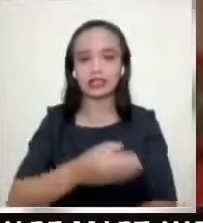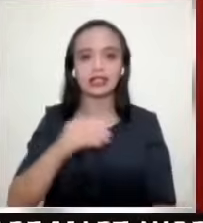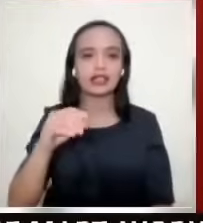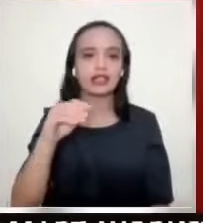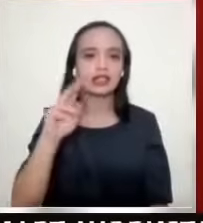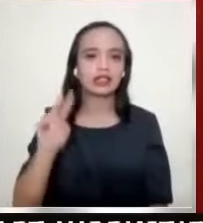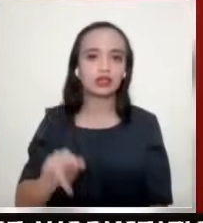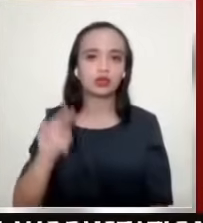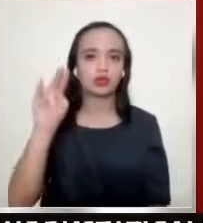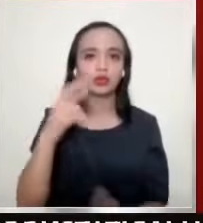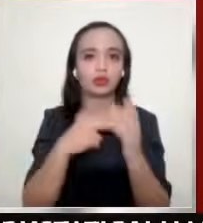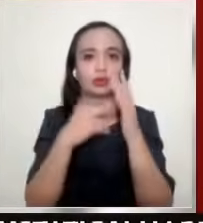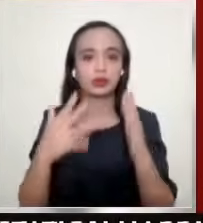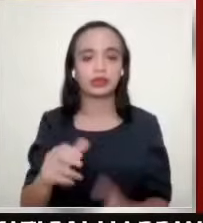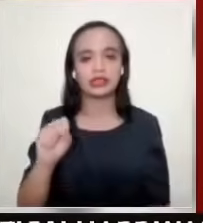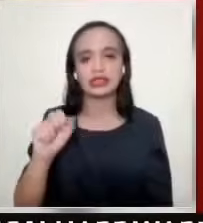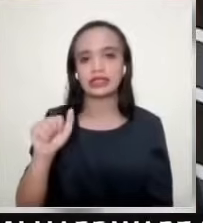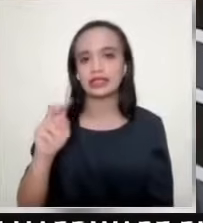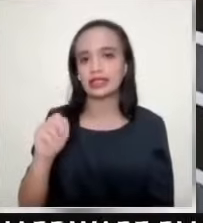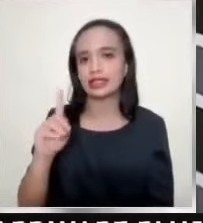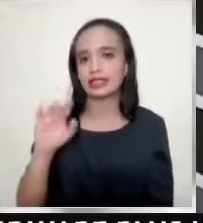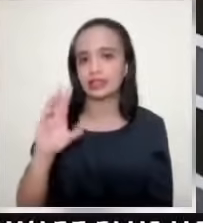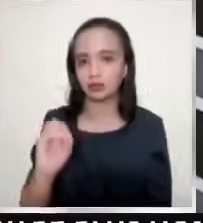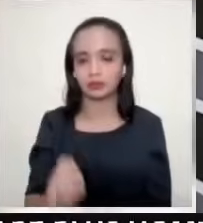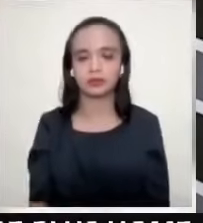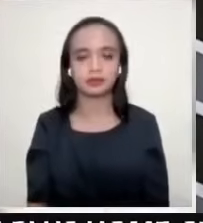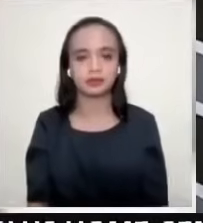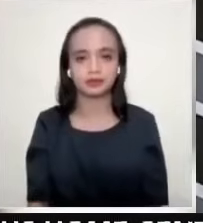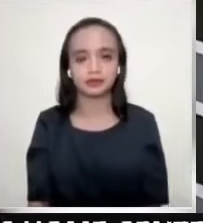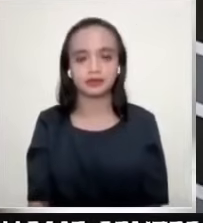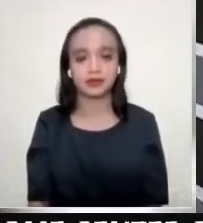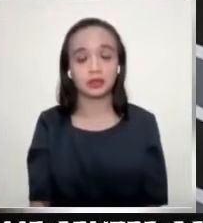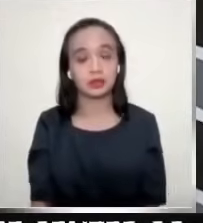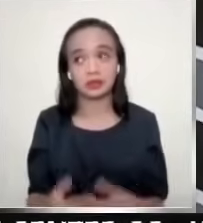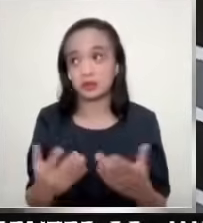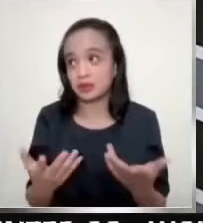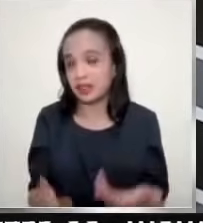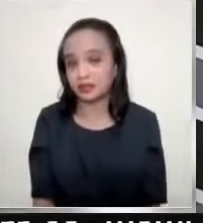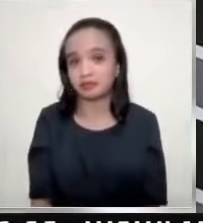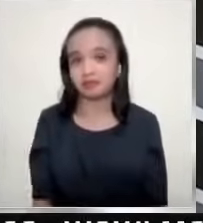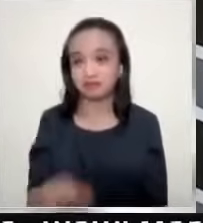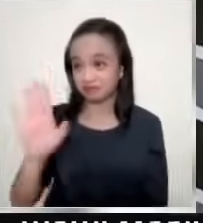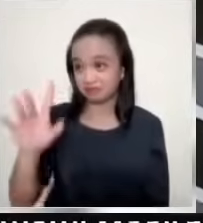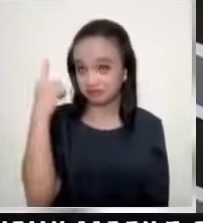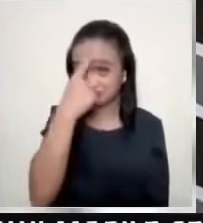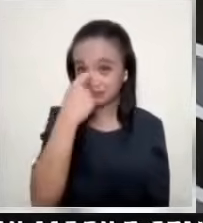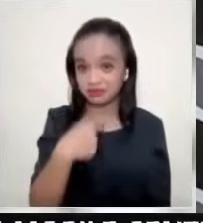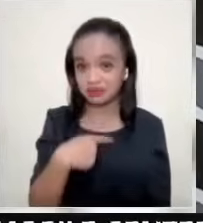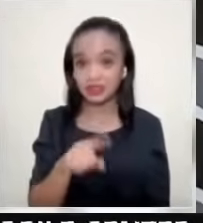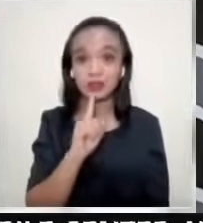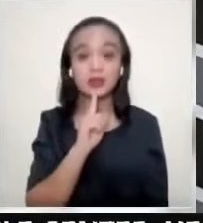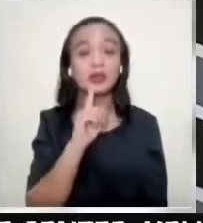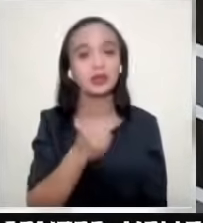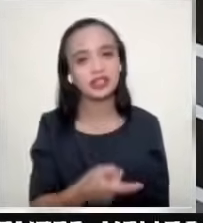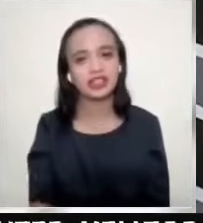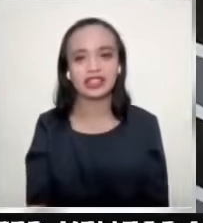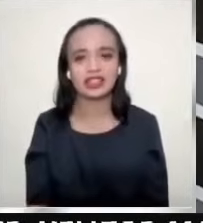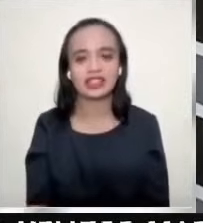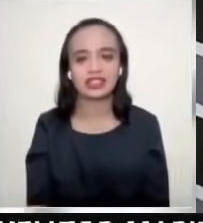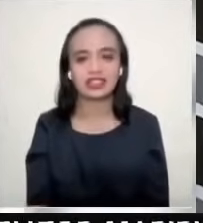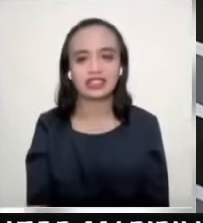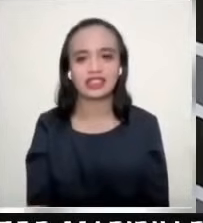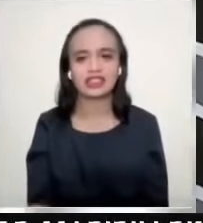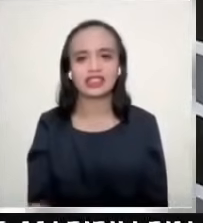Representative Sandro Marcos. Well, yung tanong niyo po is, sa totoo lang, matagal na po kasi